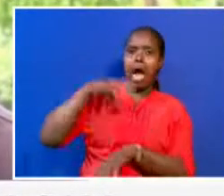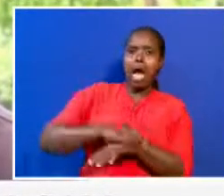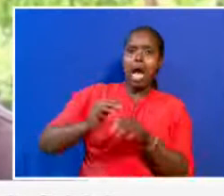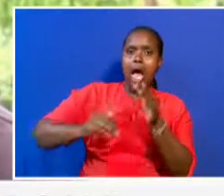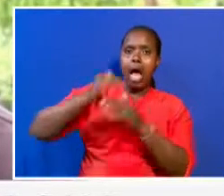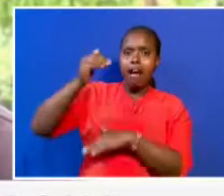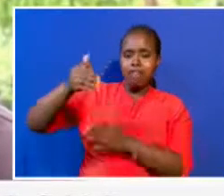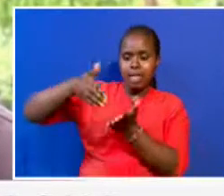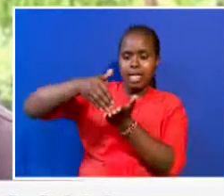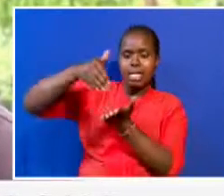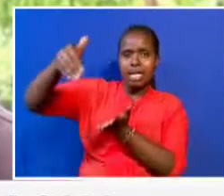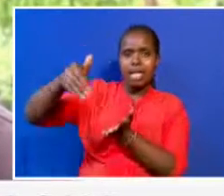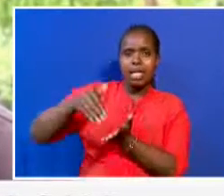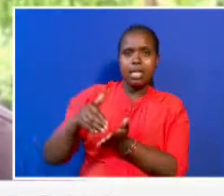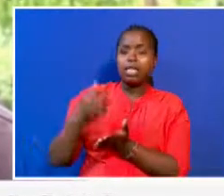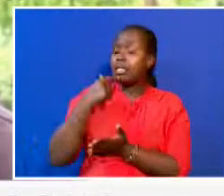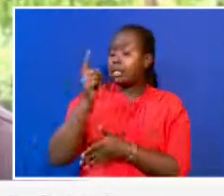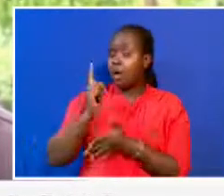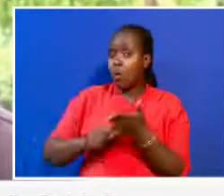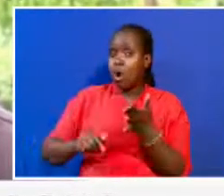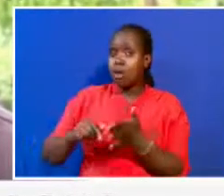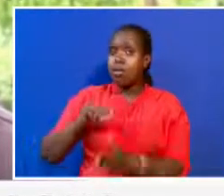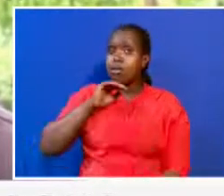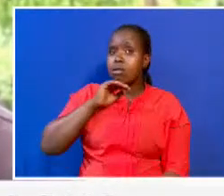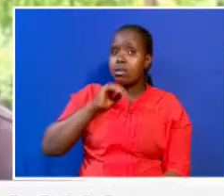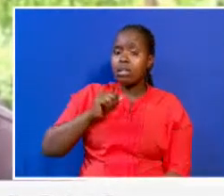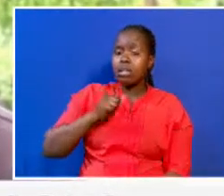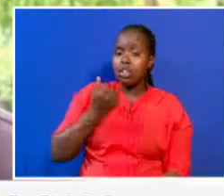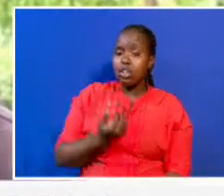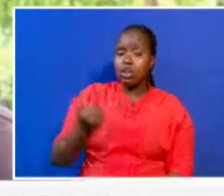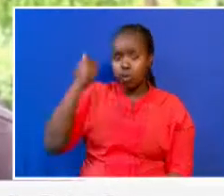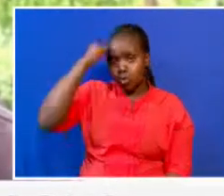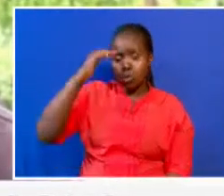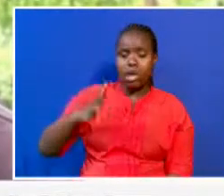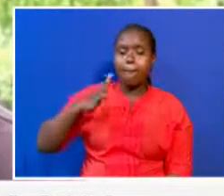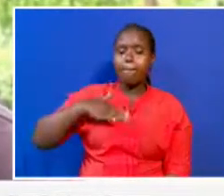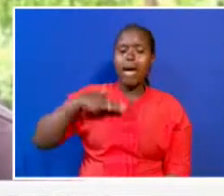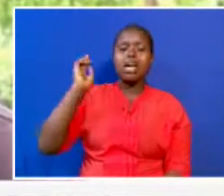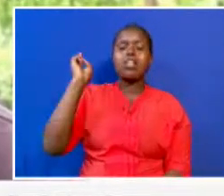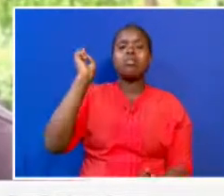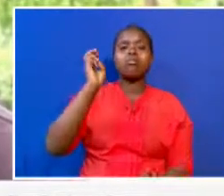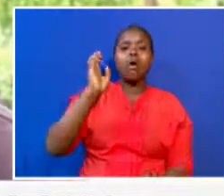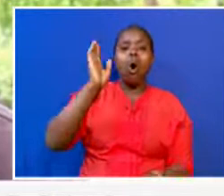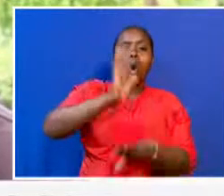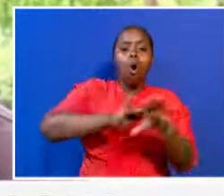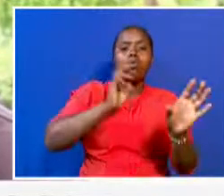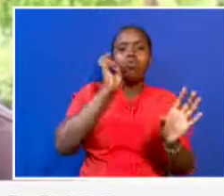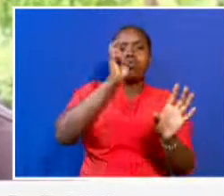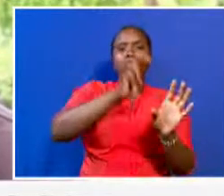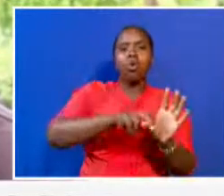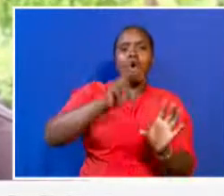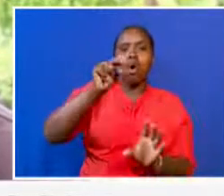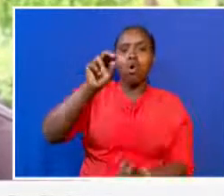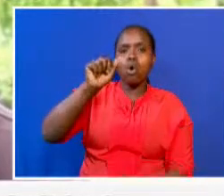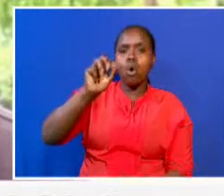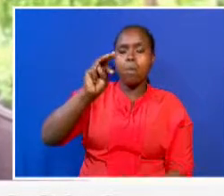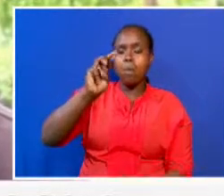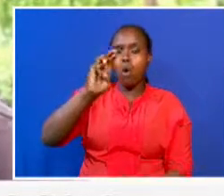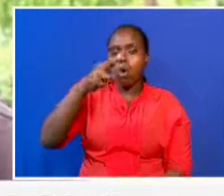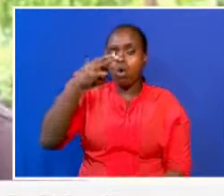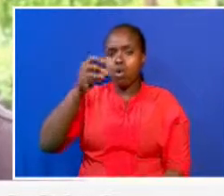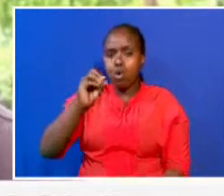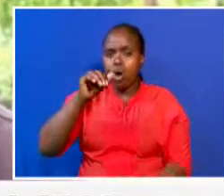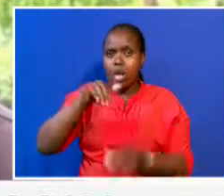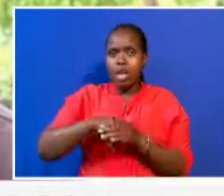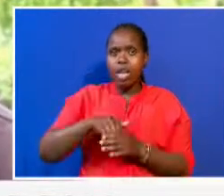ya kutumanisha ikiniambia kwamba mwanafunzi wangu ameitwa katika shule ya wasichana ya Normoru